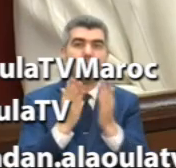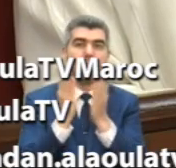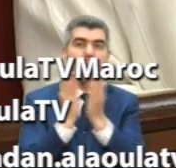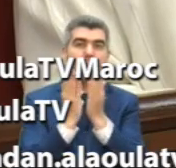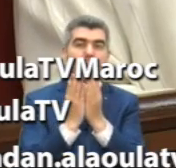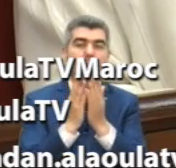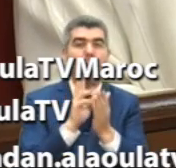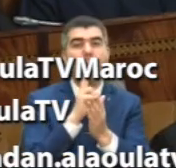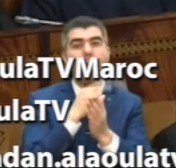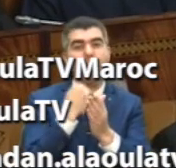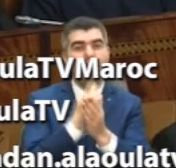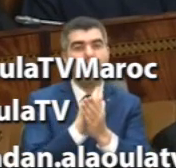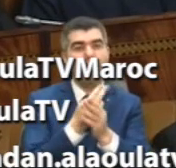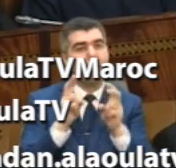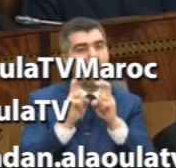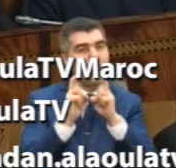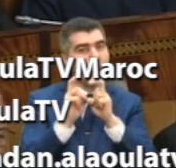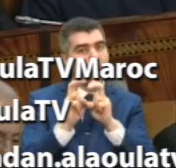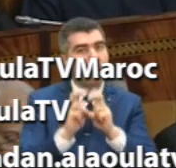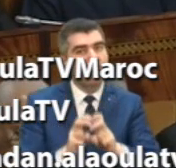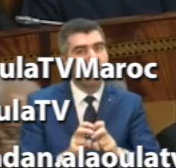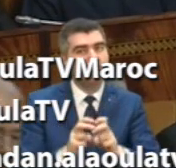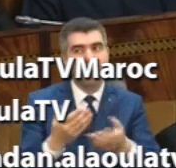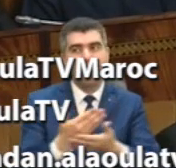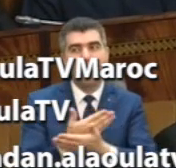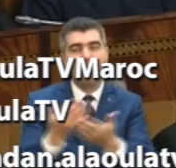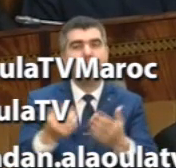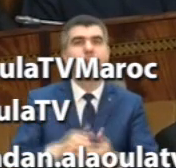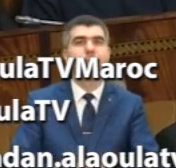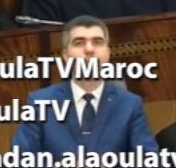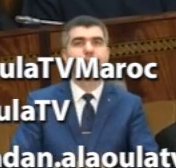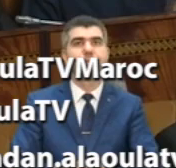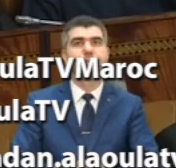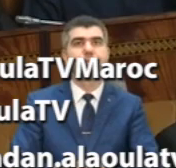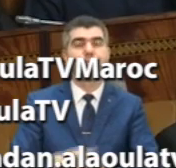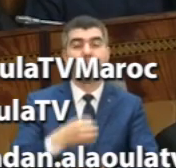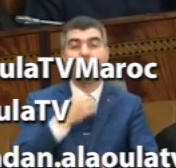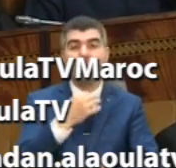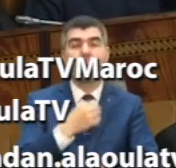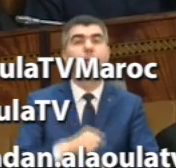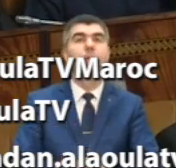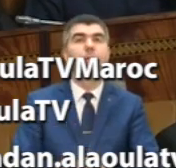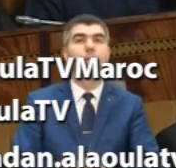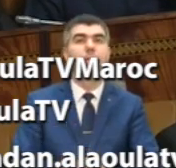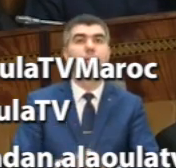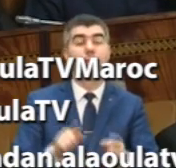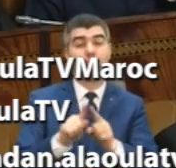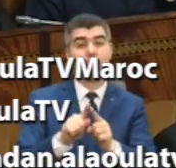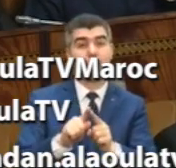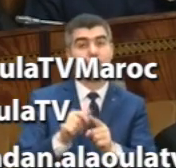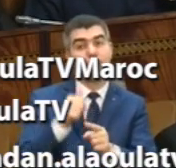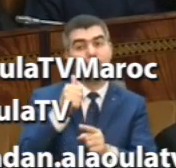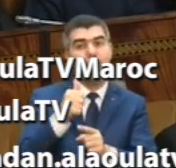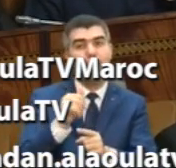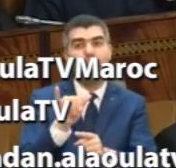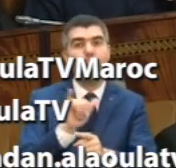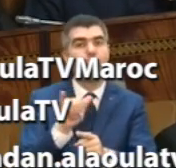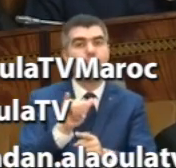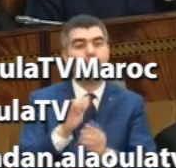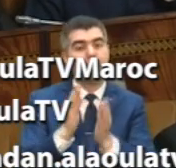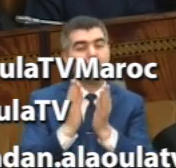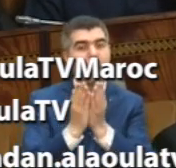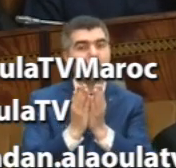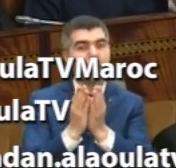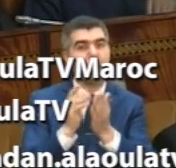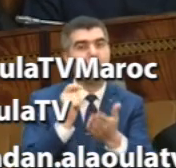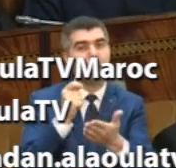يفتقد لجميع المقومات بالنسبة لعامة الشعب. بالنسبة للجولة السيد رئيس السيد الوزير المحترم، لا يمكن الحديث عن